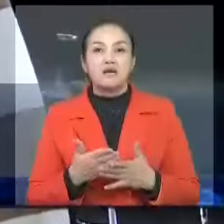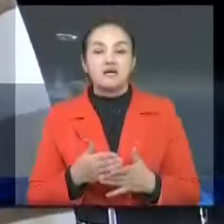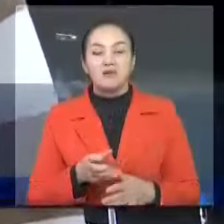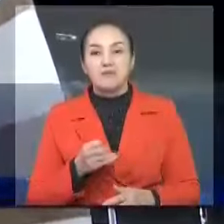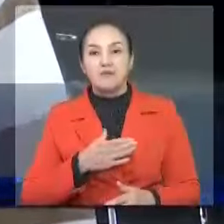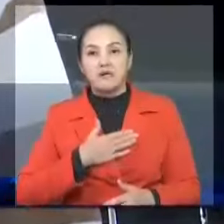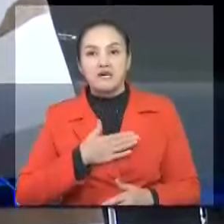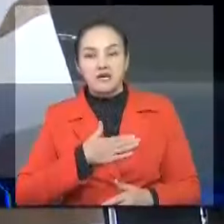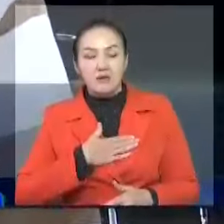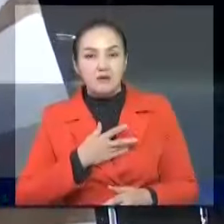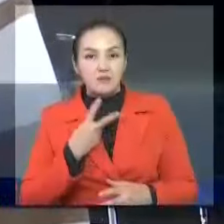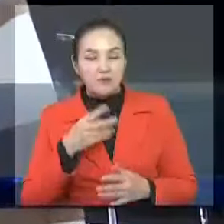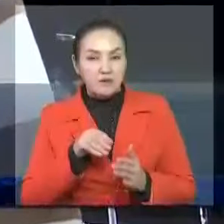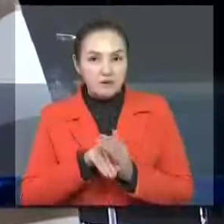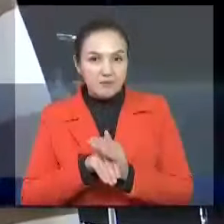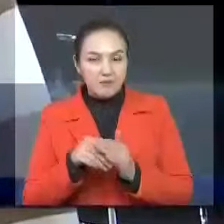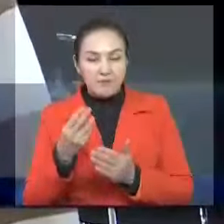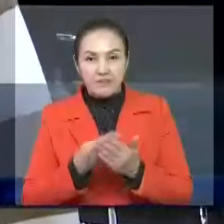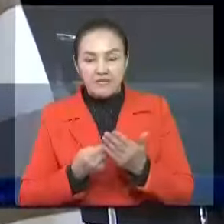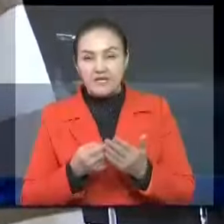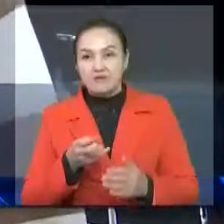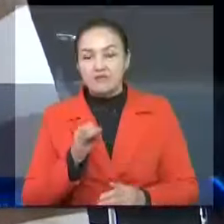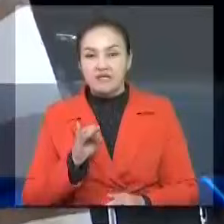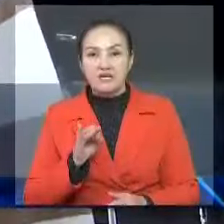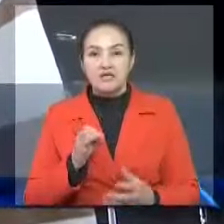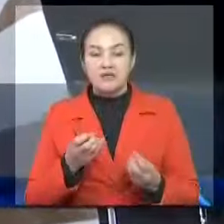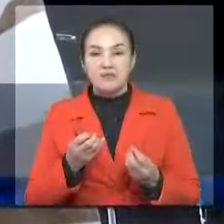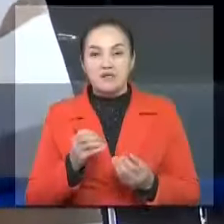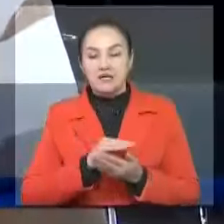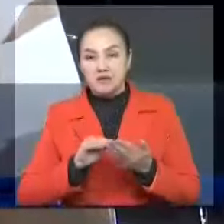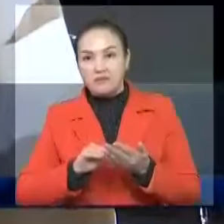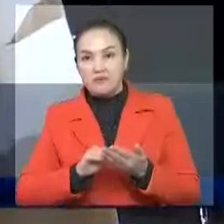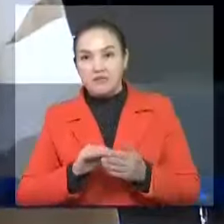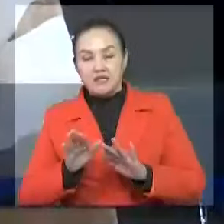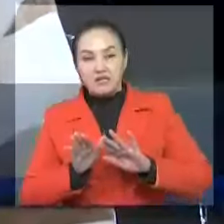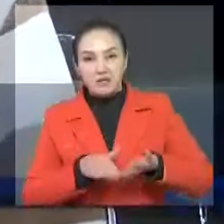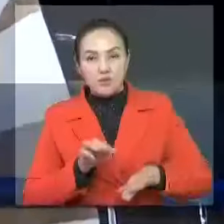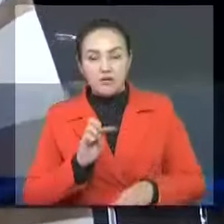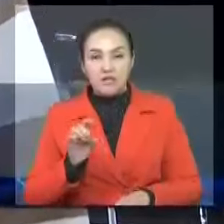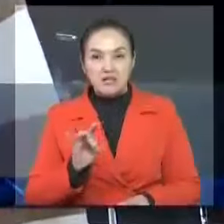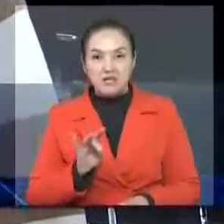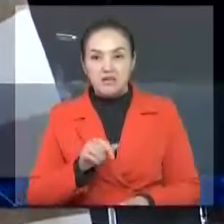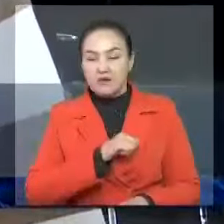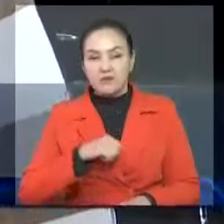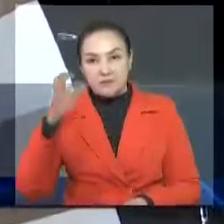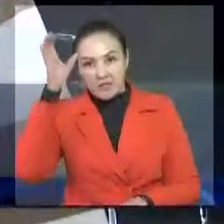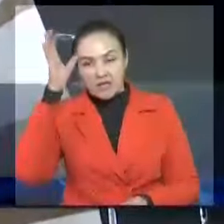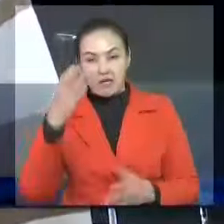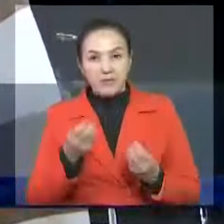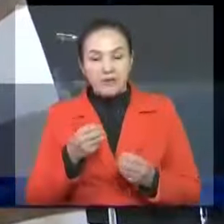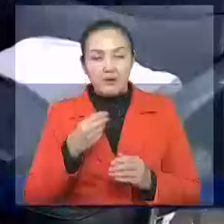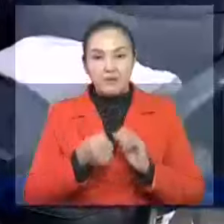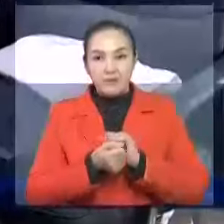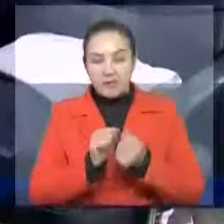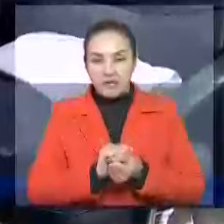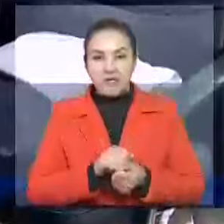белсенділері салынған суретпен бекітіліп, соңында конспект берілетін болады, және конспекттен кейін олар куратор арқылы өзінің білімін жаңағы бекітетін